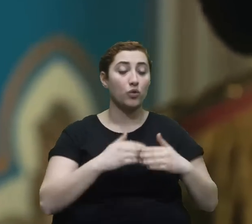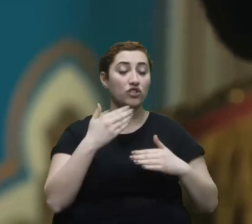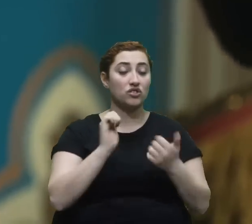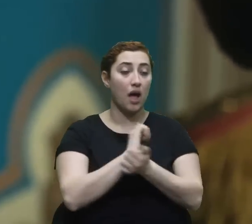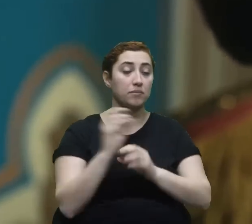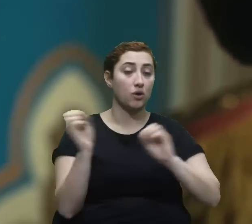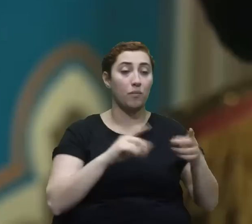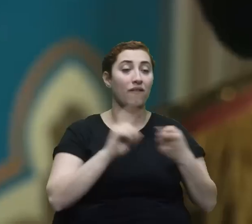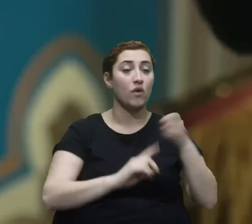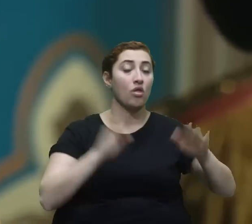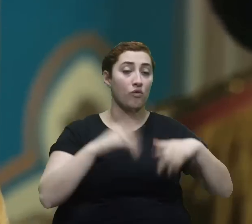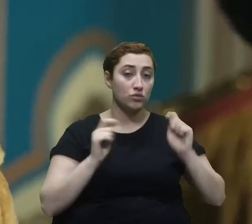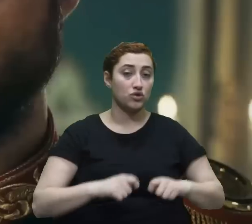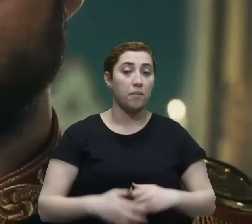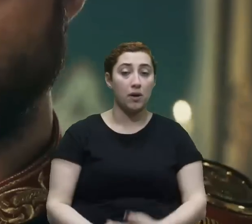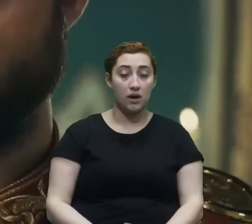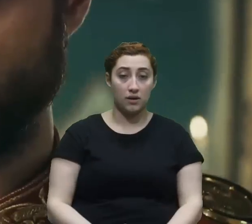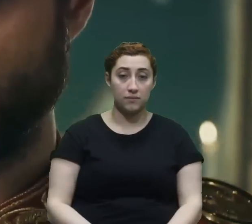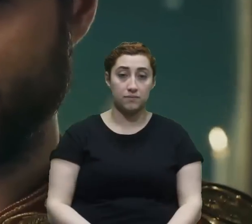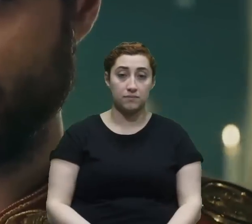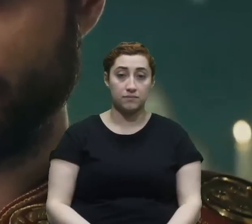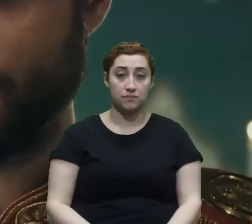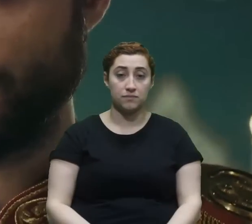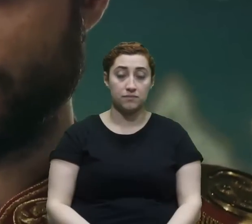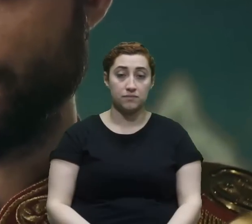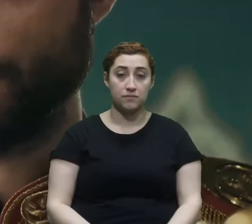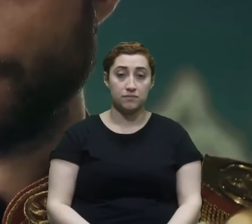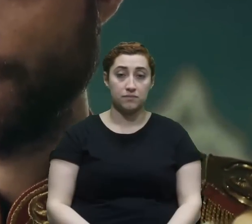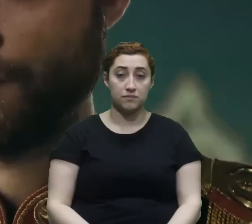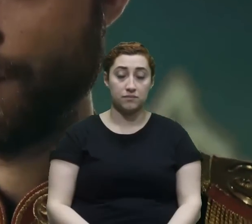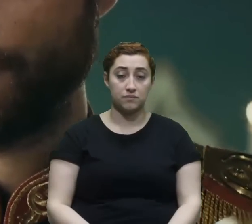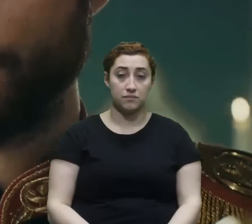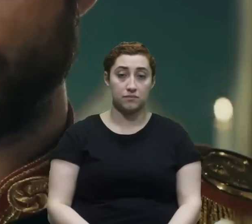içeri tıkmak ve işkence etmek. Sultan öfkeyle kafa salladı.